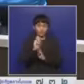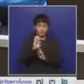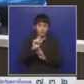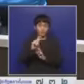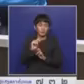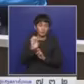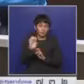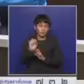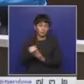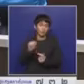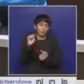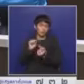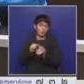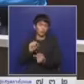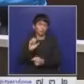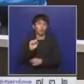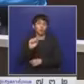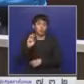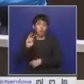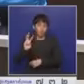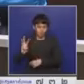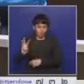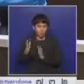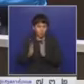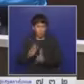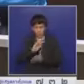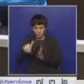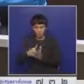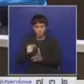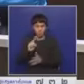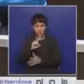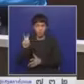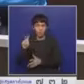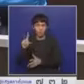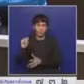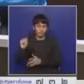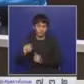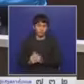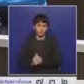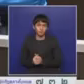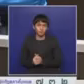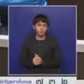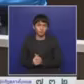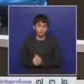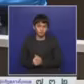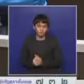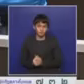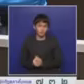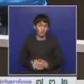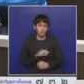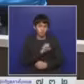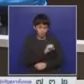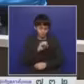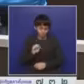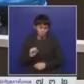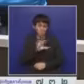วุฒิสภา250คนเพื่อนสมาชิกสภาผู้แทนราษฎร 500